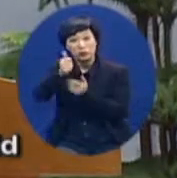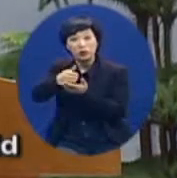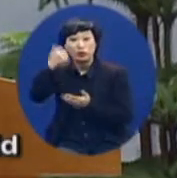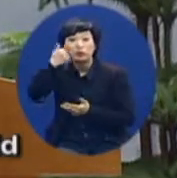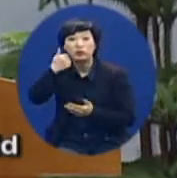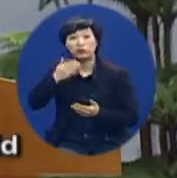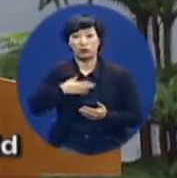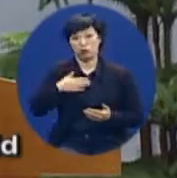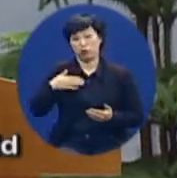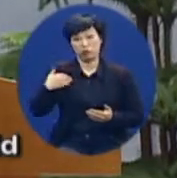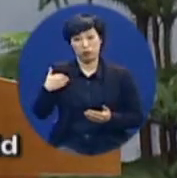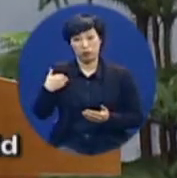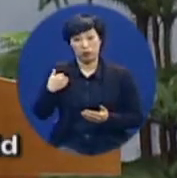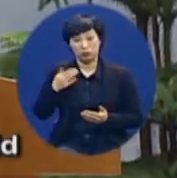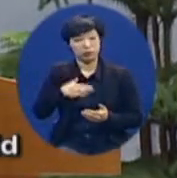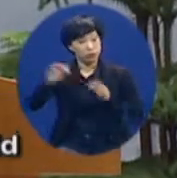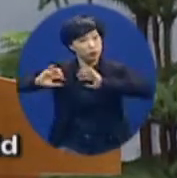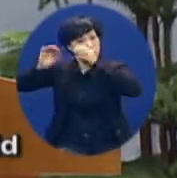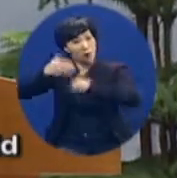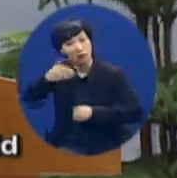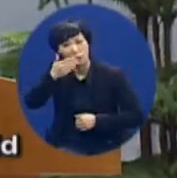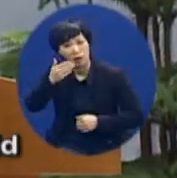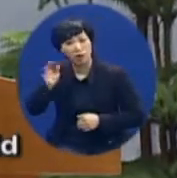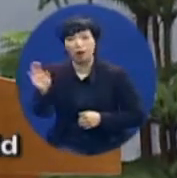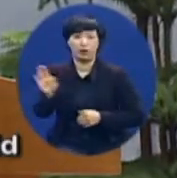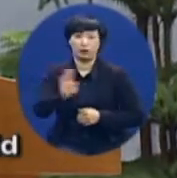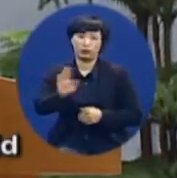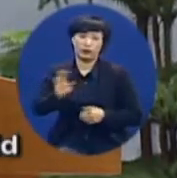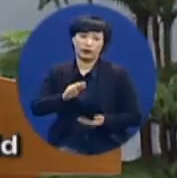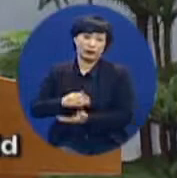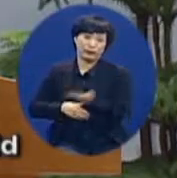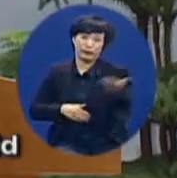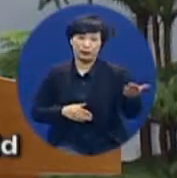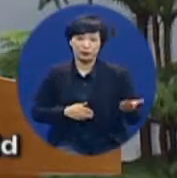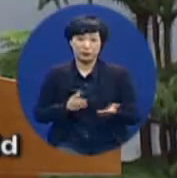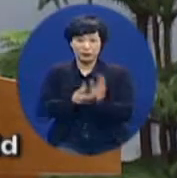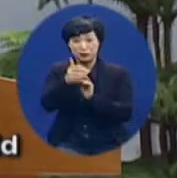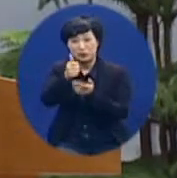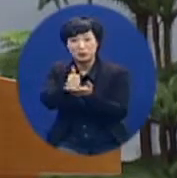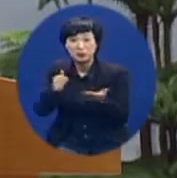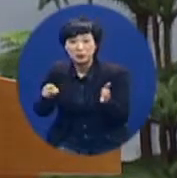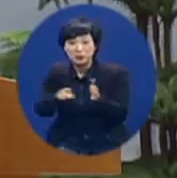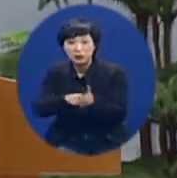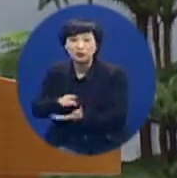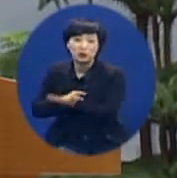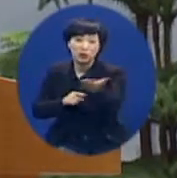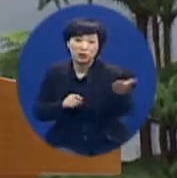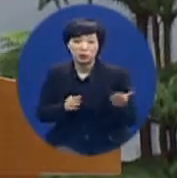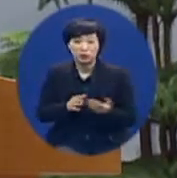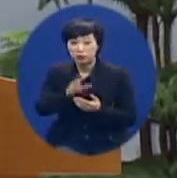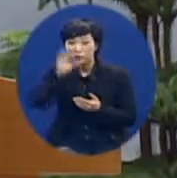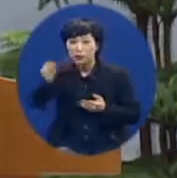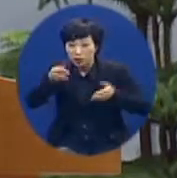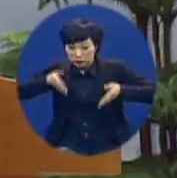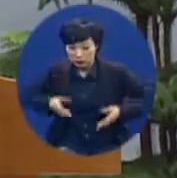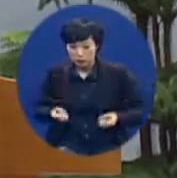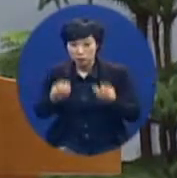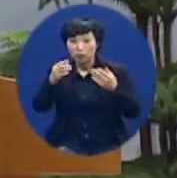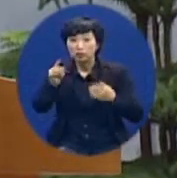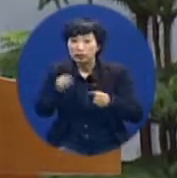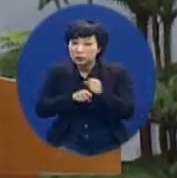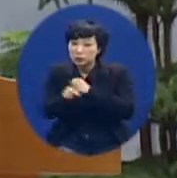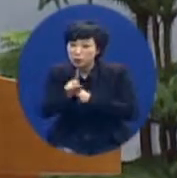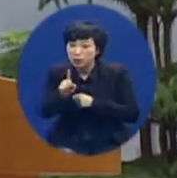모르는데 그게 무슨 천국입니까 여러분 예수 믿는 사람들이 성탄이 무엇인지